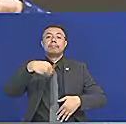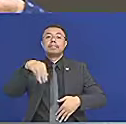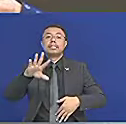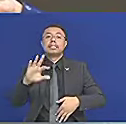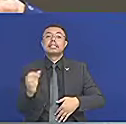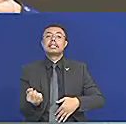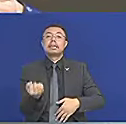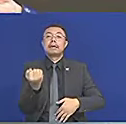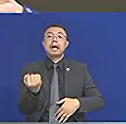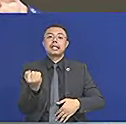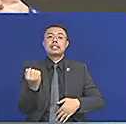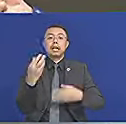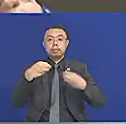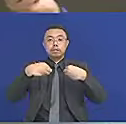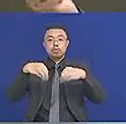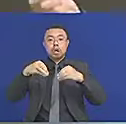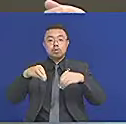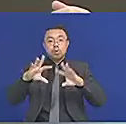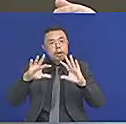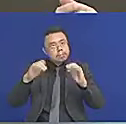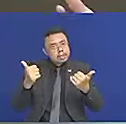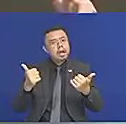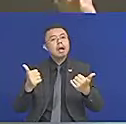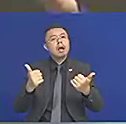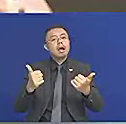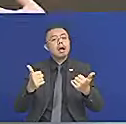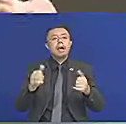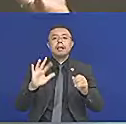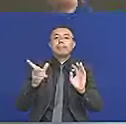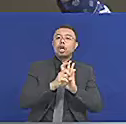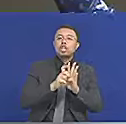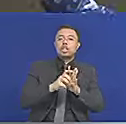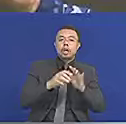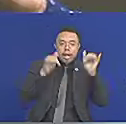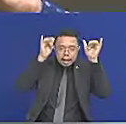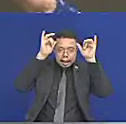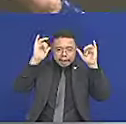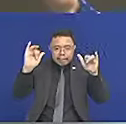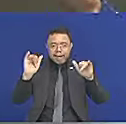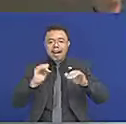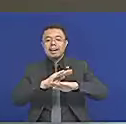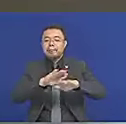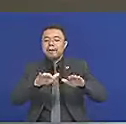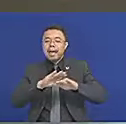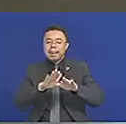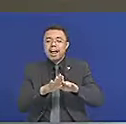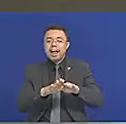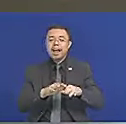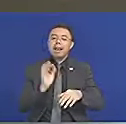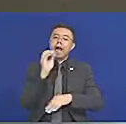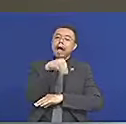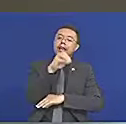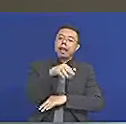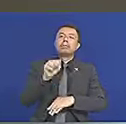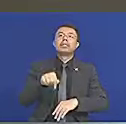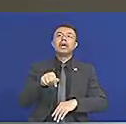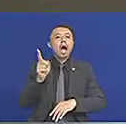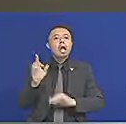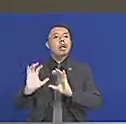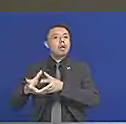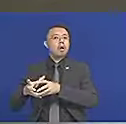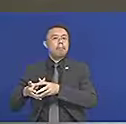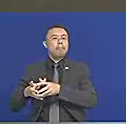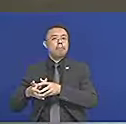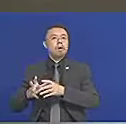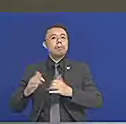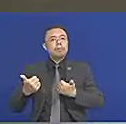bisa jual barang tertentu, entah bentuk ternak, entah bentuk piaraan. Sekarang ada kelompok